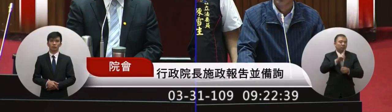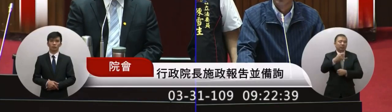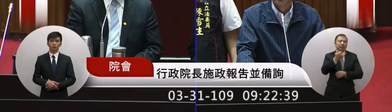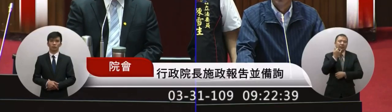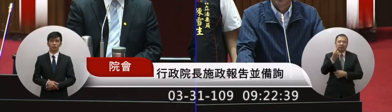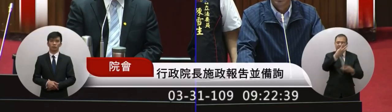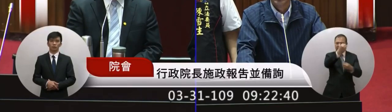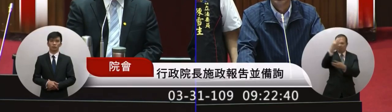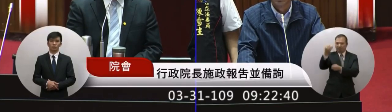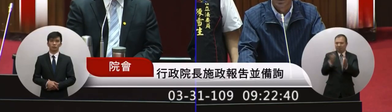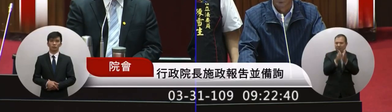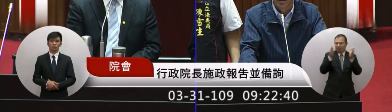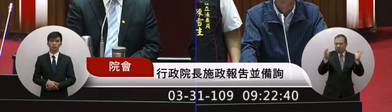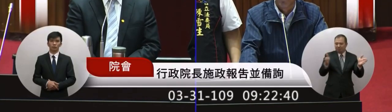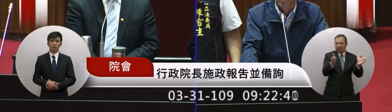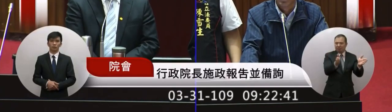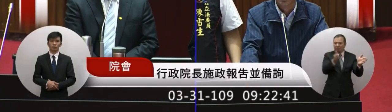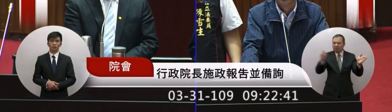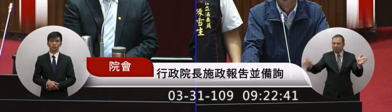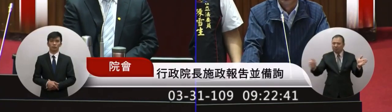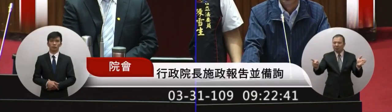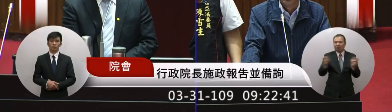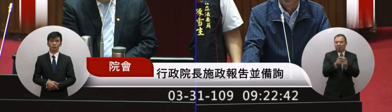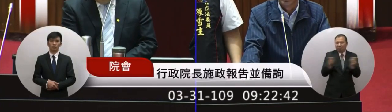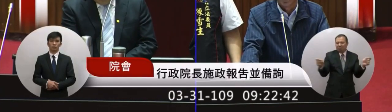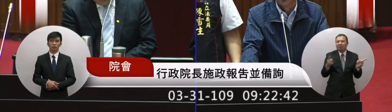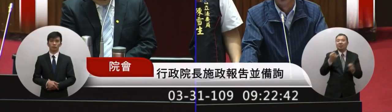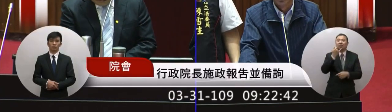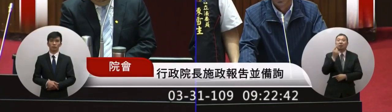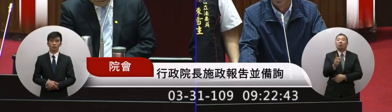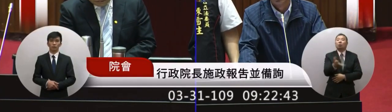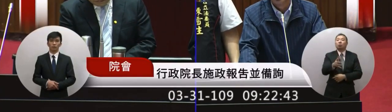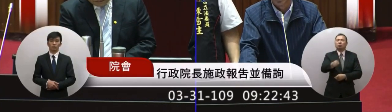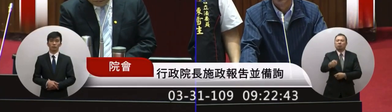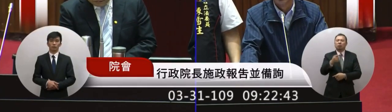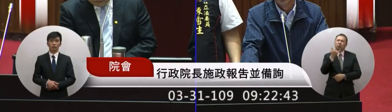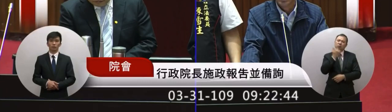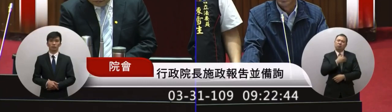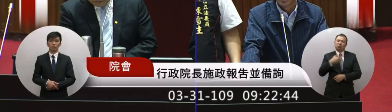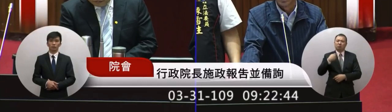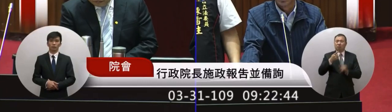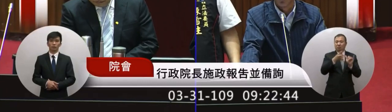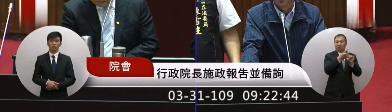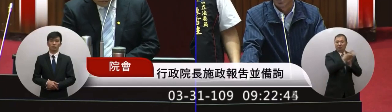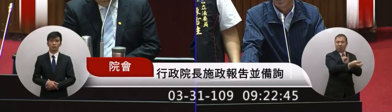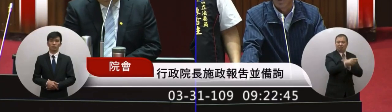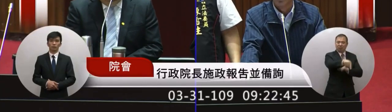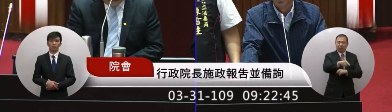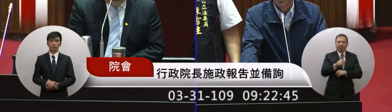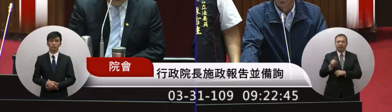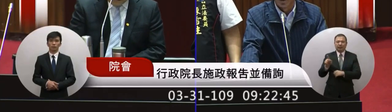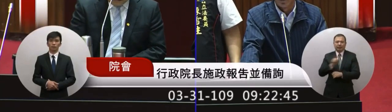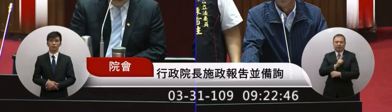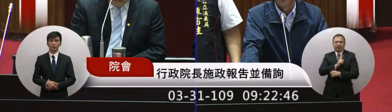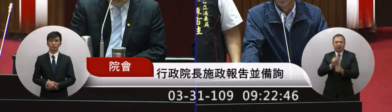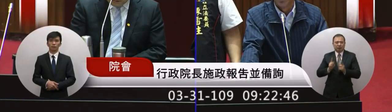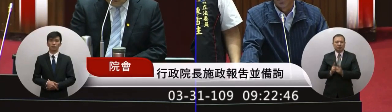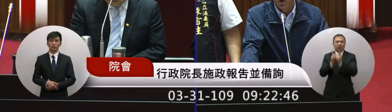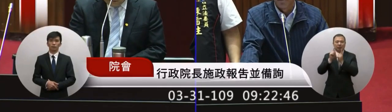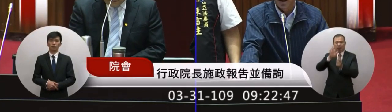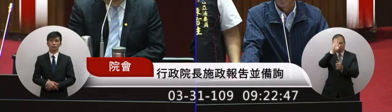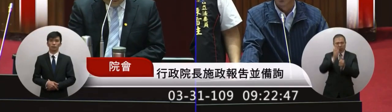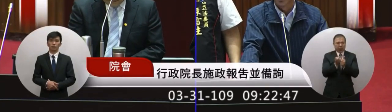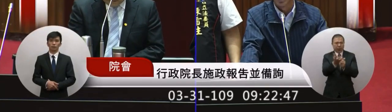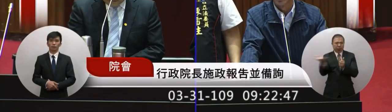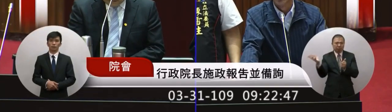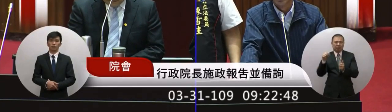长，这个一方面是因为离岛可能在疫情的冲击上